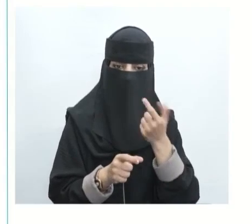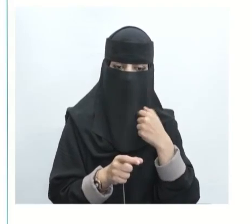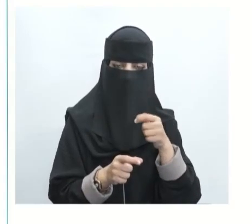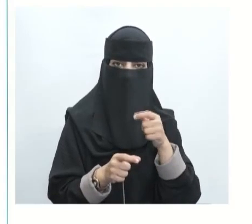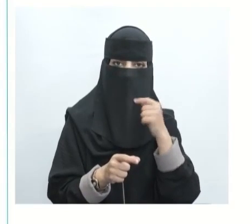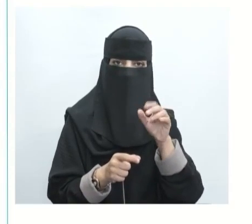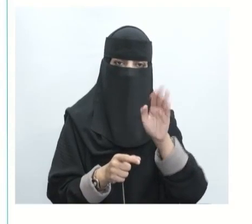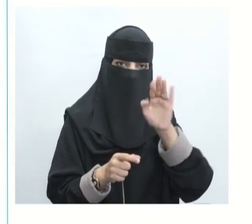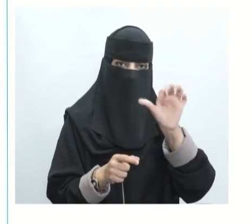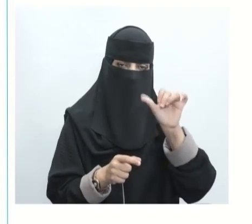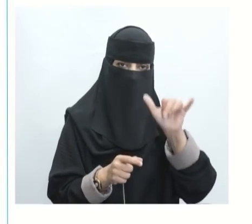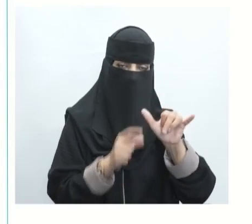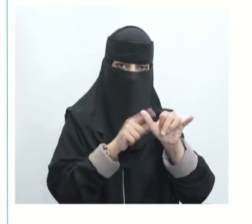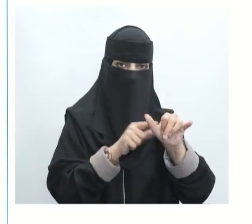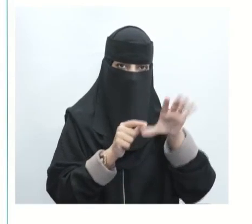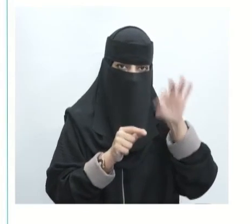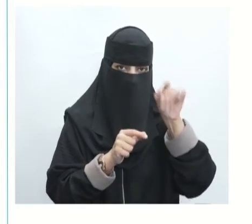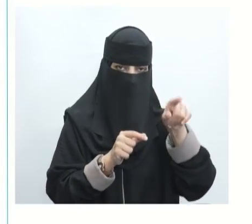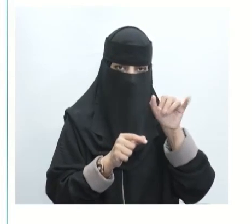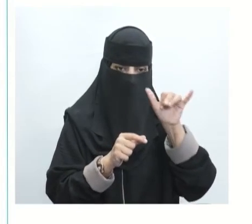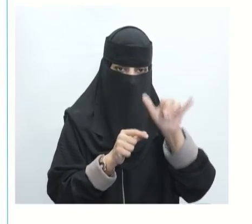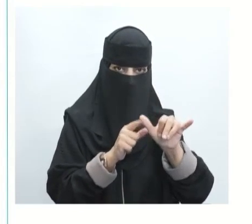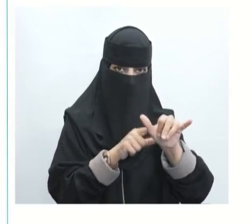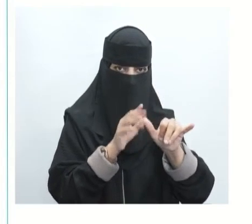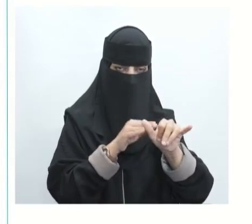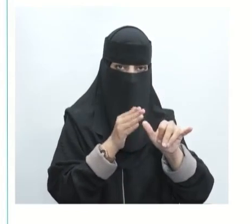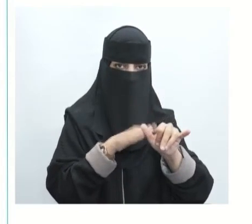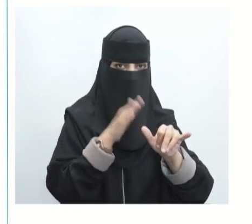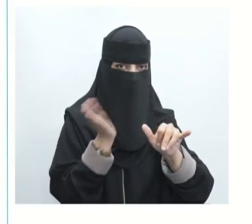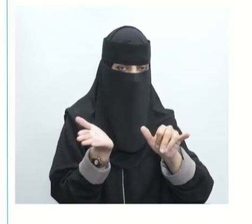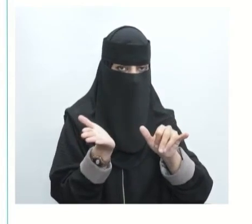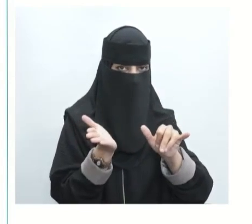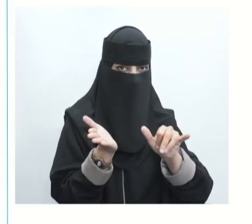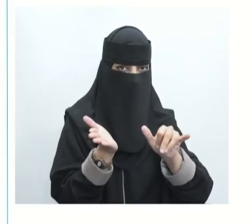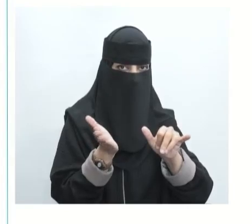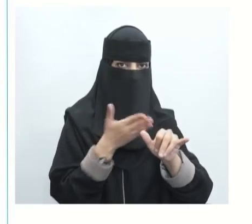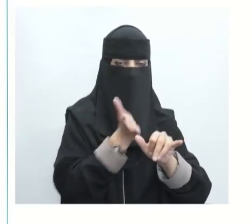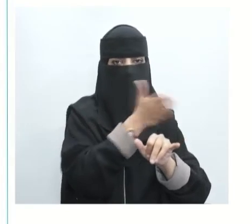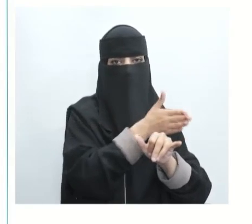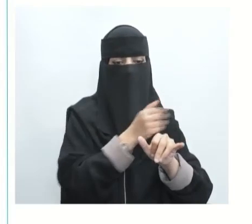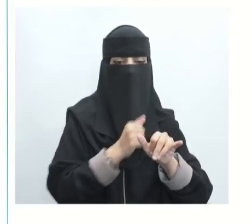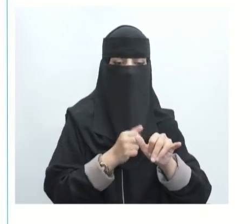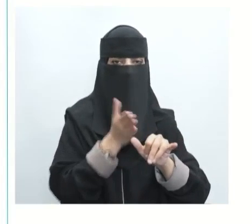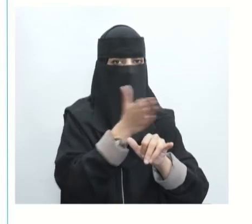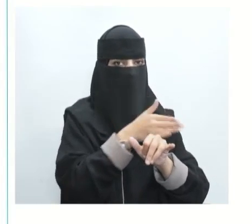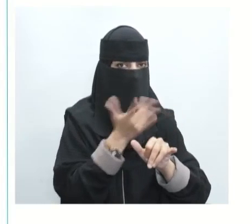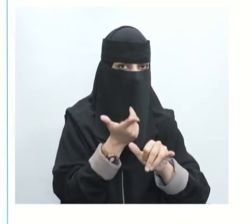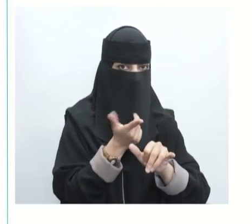لدي سوى أداة استثناء، أخرجت ما بعدها من حكم ما قبلها. ما هو ما